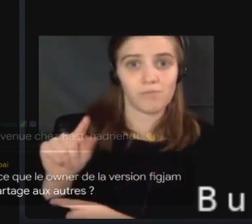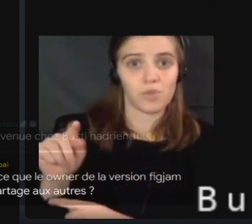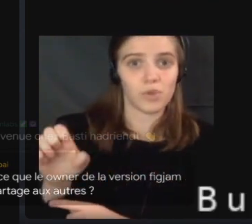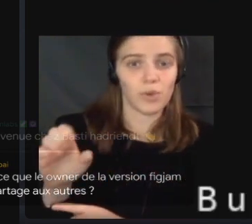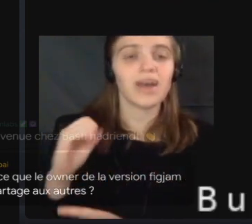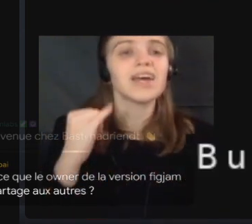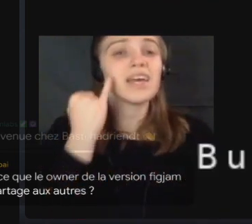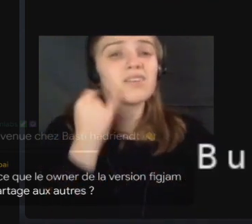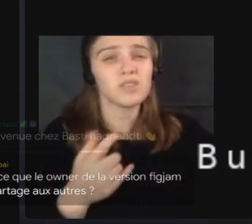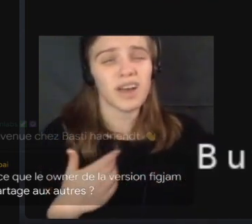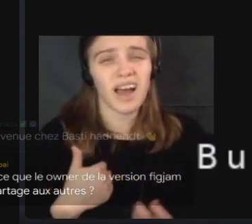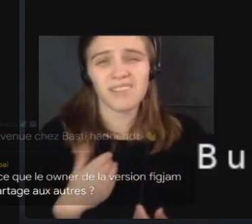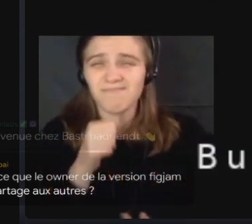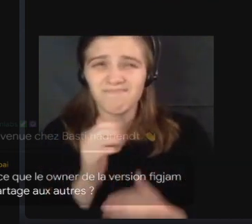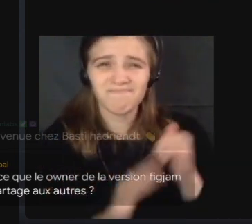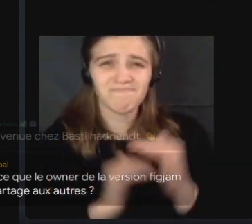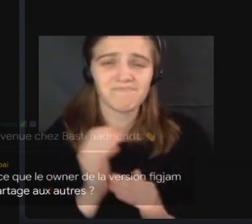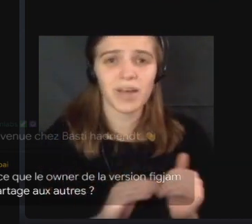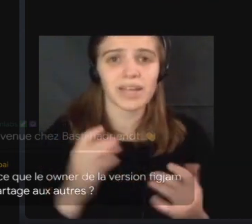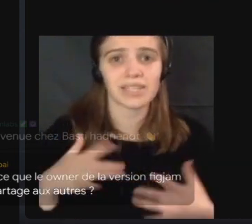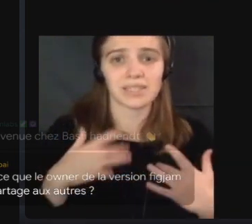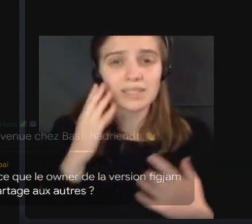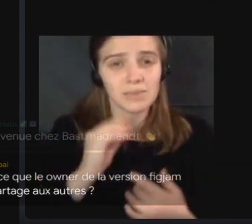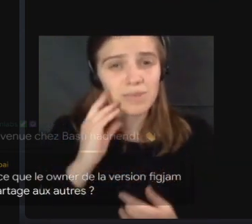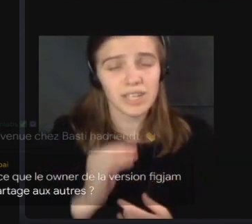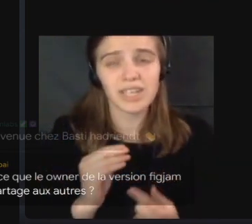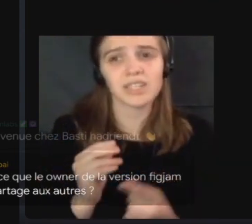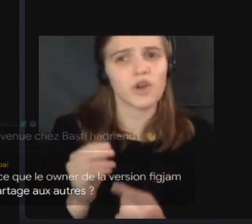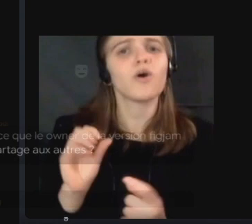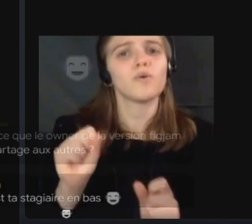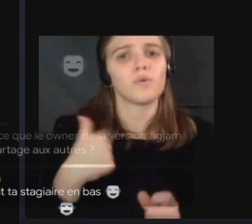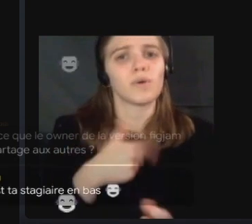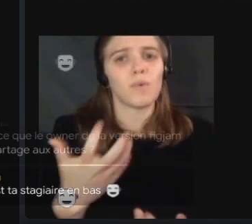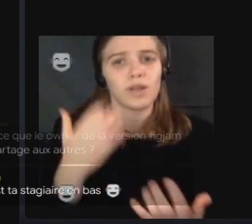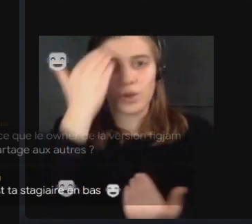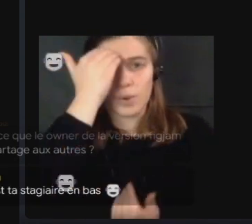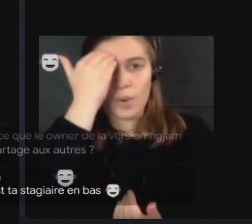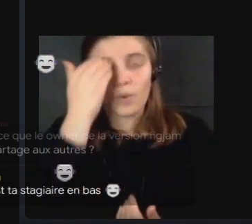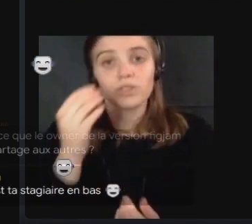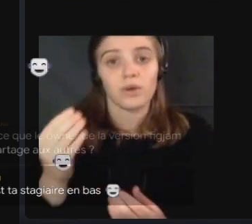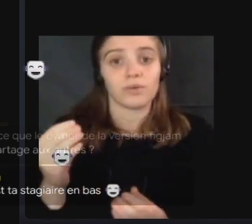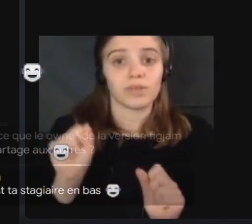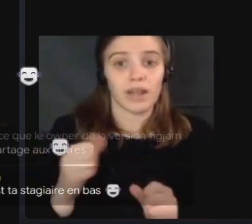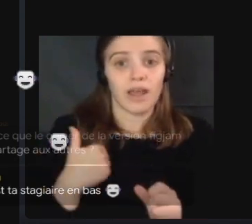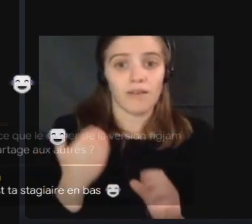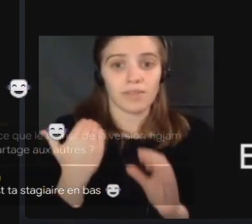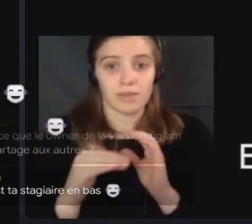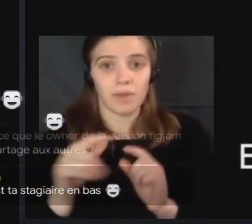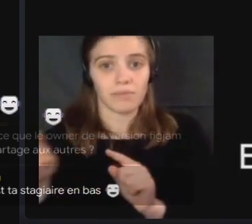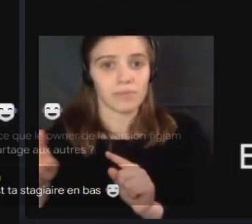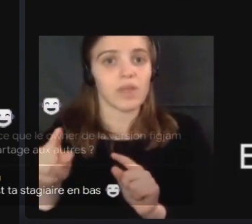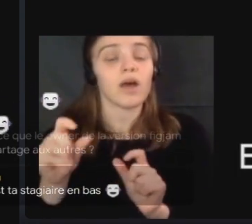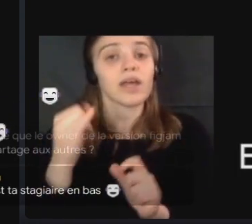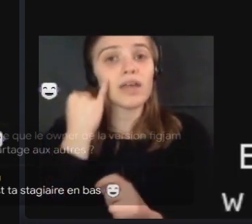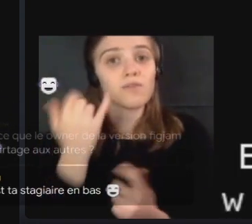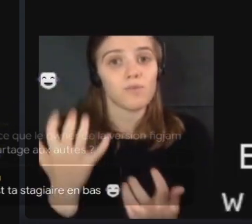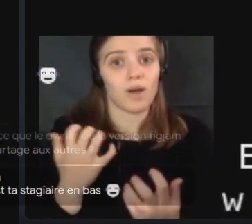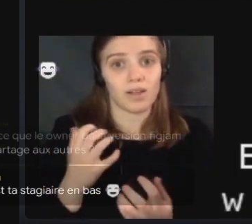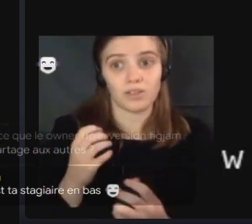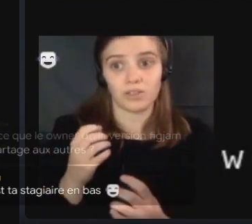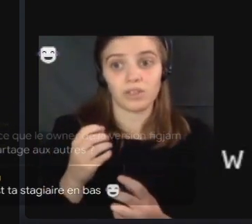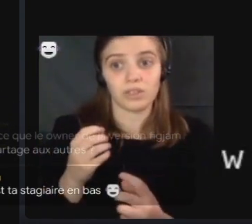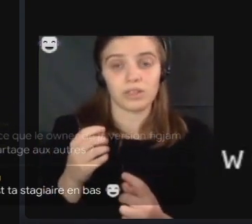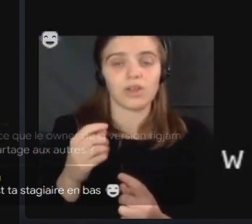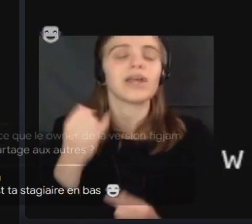2 ans pour un peu justement bouffer les parts de marché des autres. Maintenant, ils repartent sur des choses payantes. Hein. Vous l'avez vu